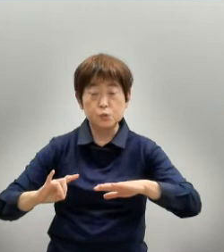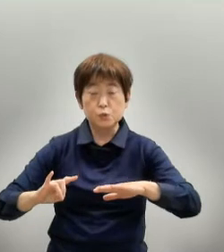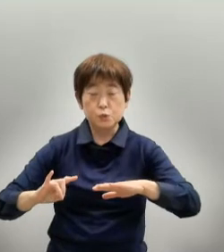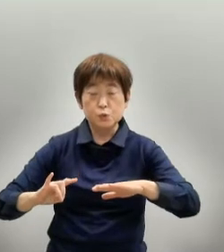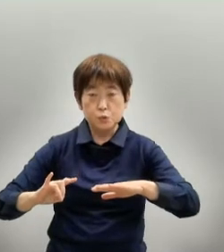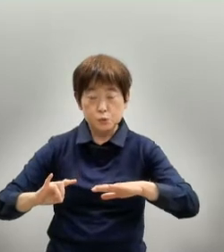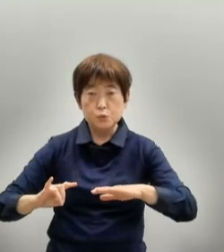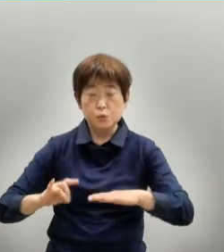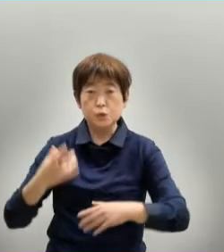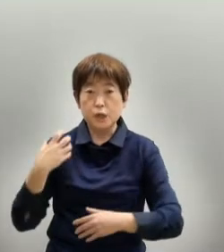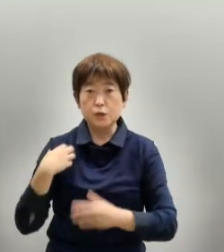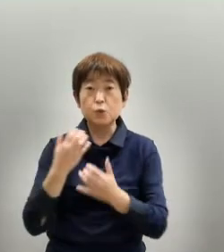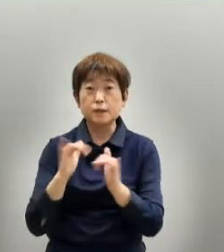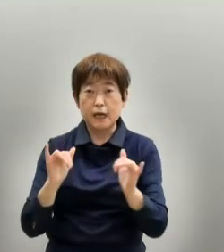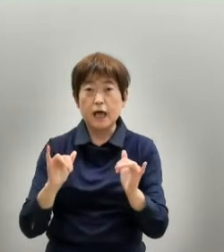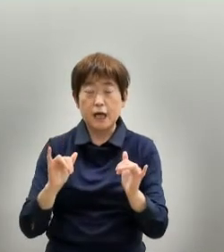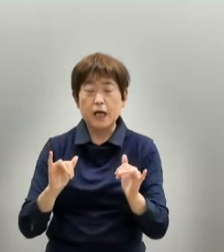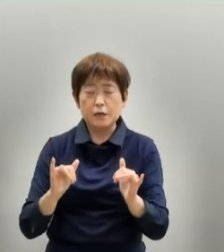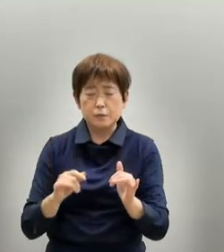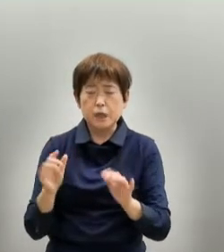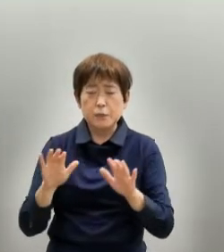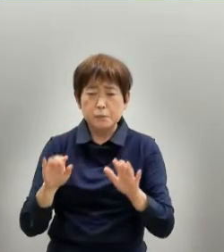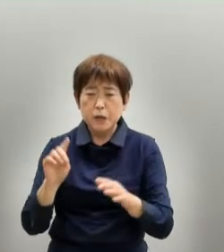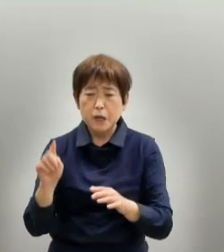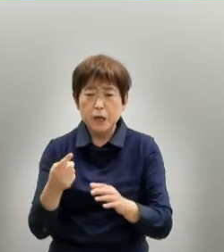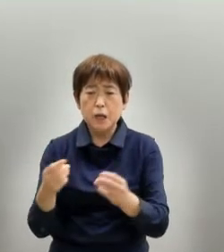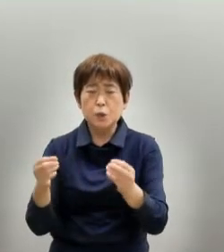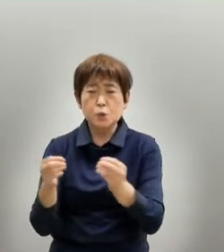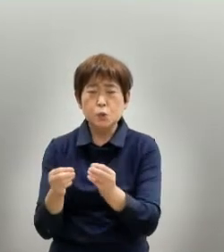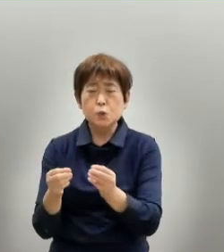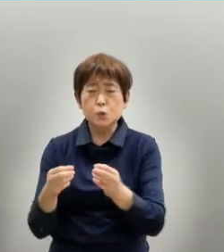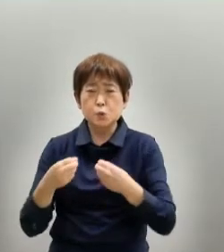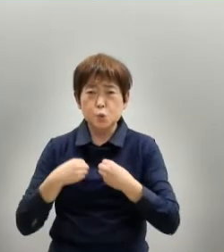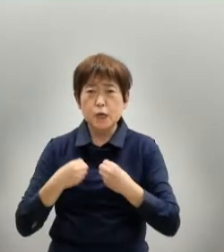か、目の前の PCR だとかクラスター対応をそ